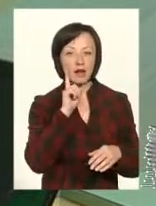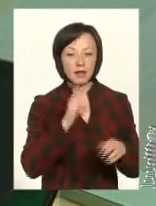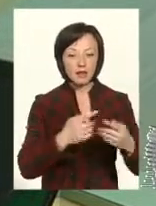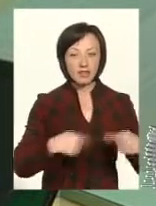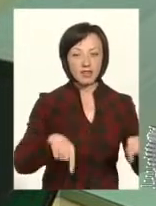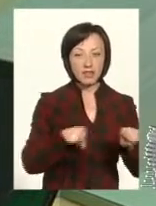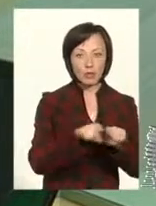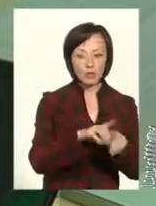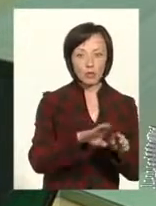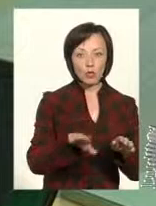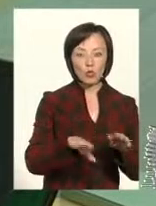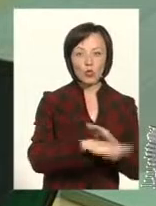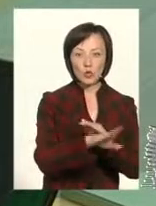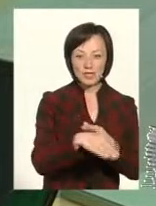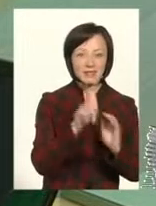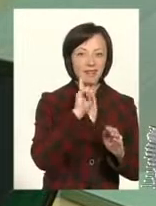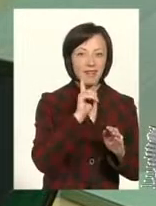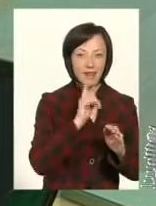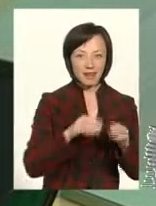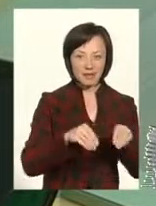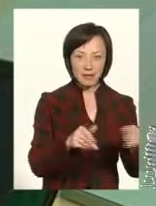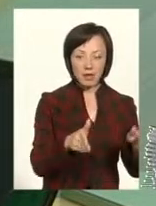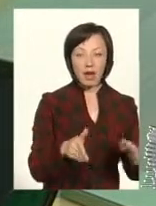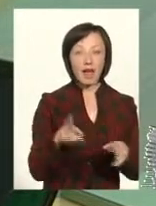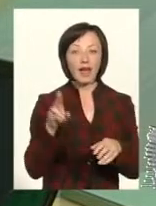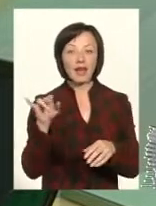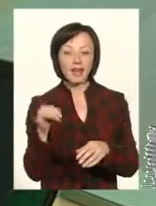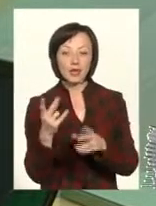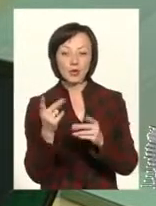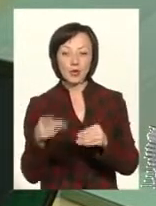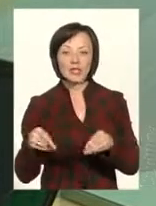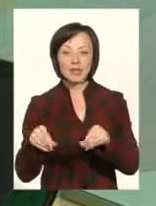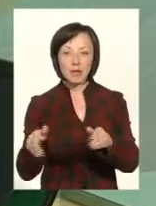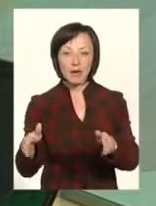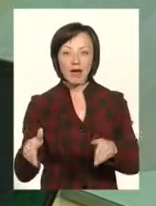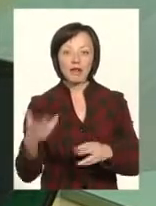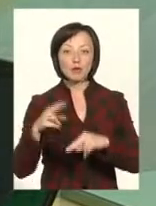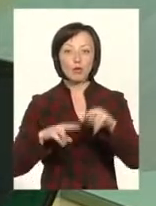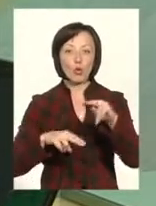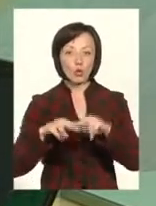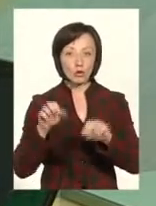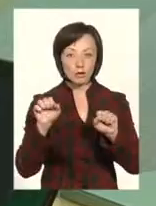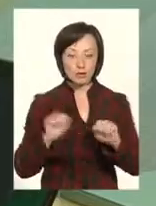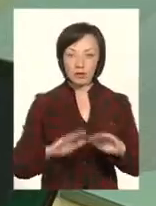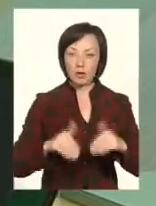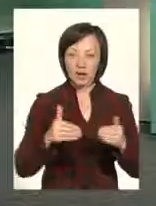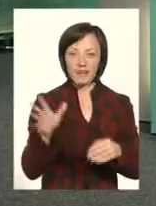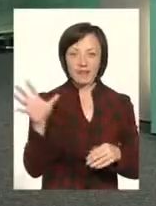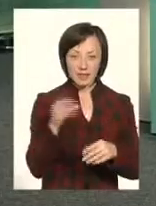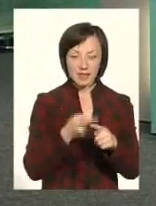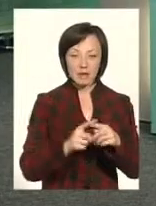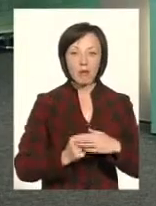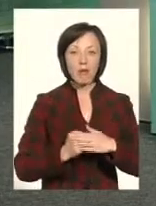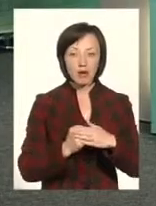пусті земельні ділянки, зелені, і там, де є якісь споруди. Це є промислова нерухомість, яка може бути запропонована. Чи є в нас вся ця